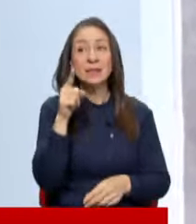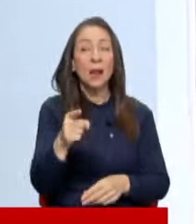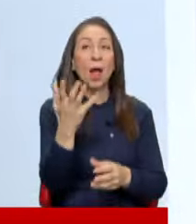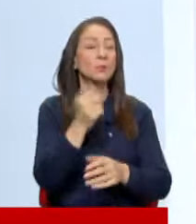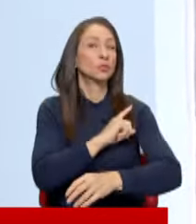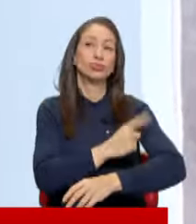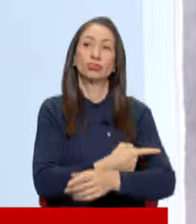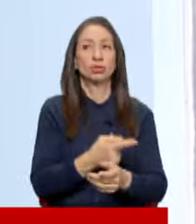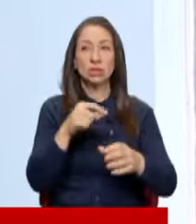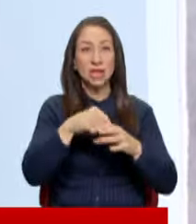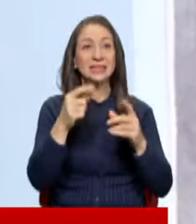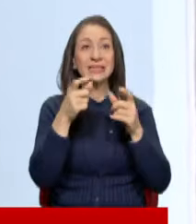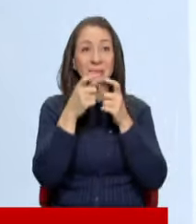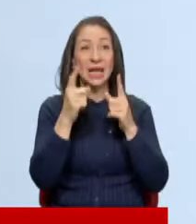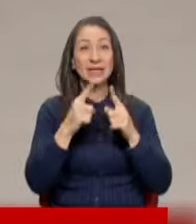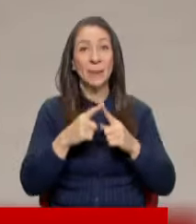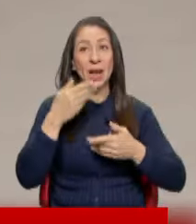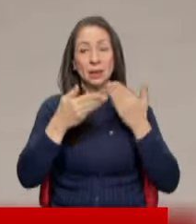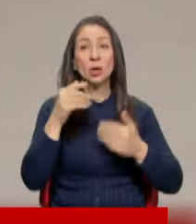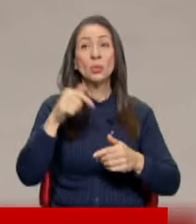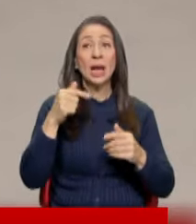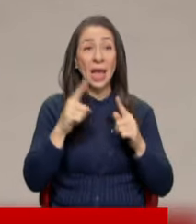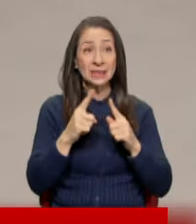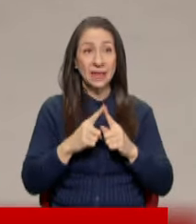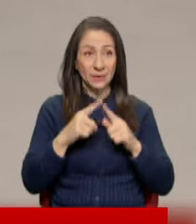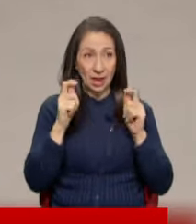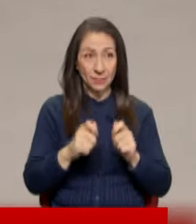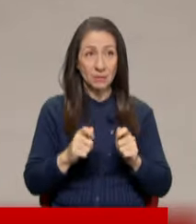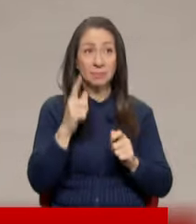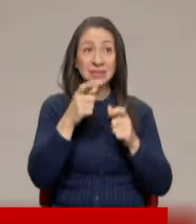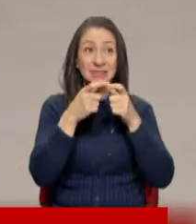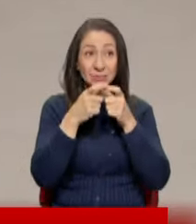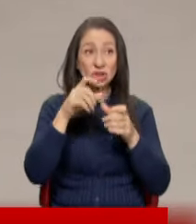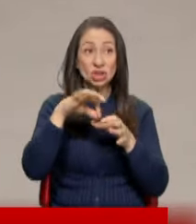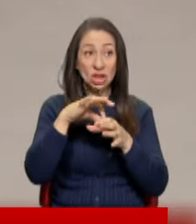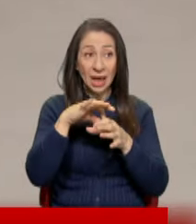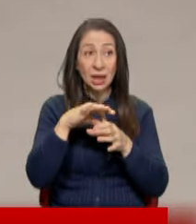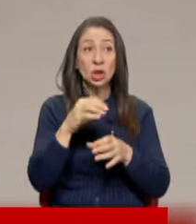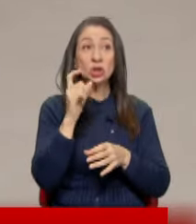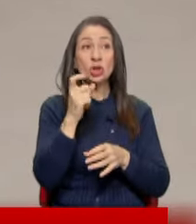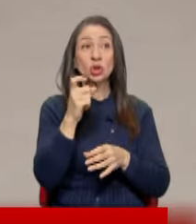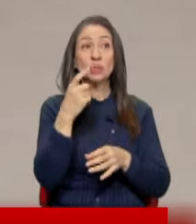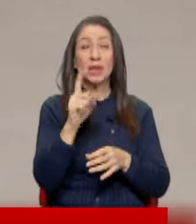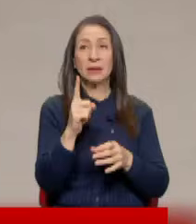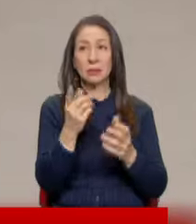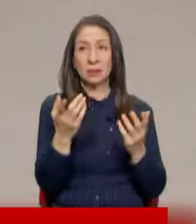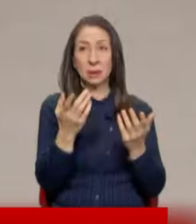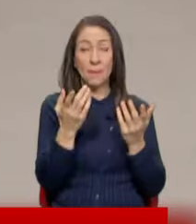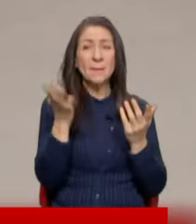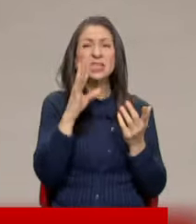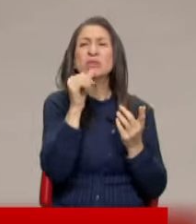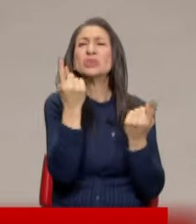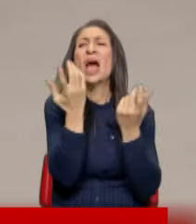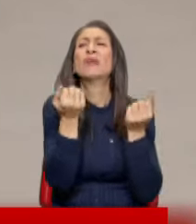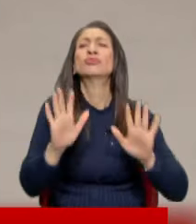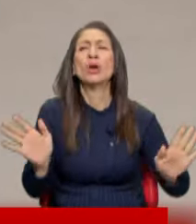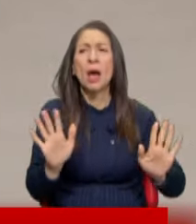alım gücünü Çay Simit hesabıyla anlattı bugün Hesabını yaptım Bir simit ve çay 99.000 L tutuyor arkadaşlar başka hiçbir